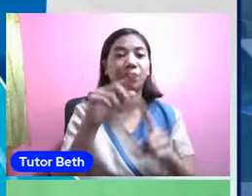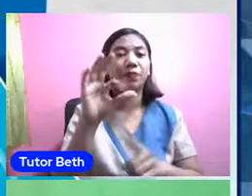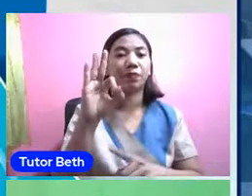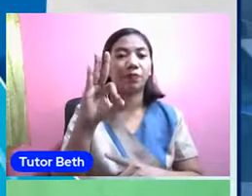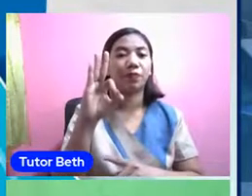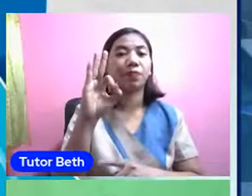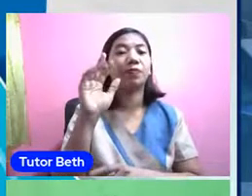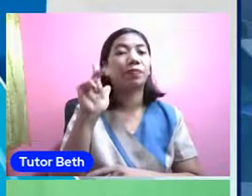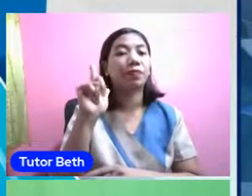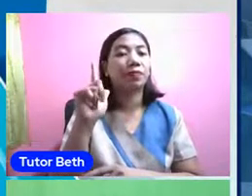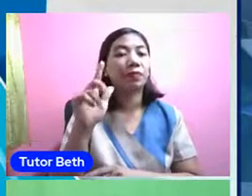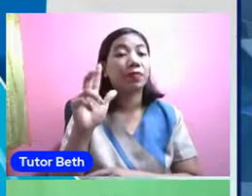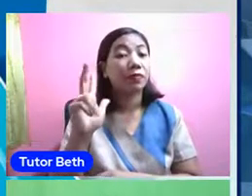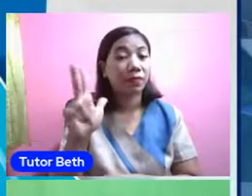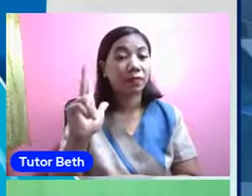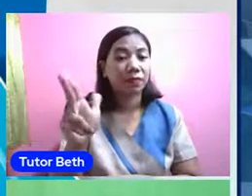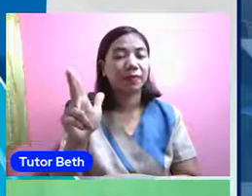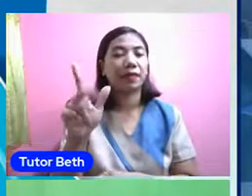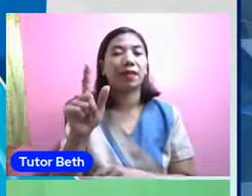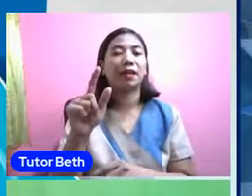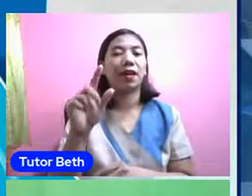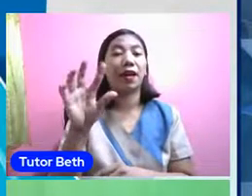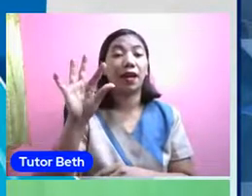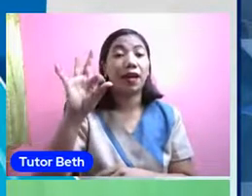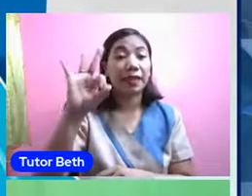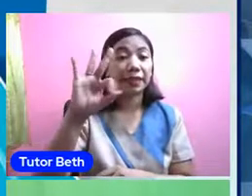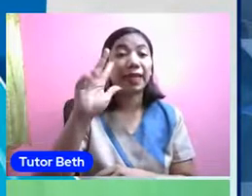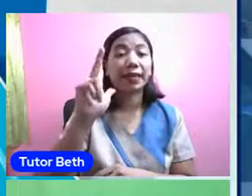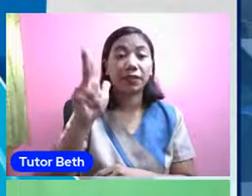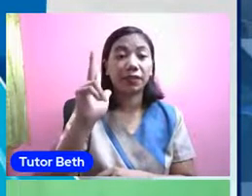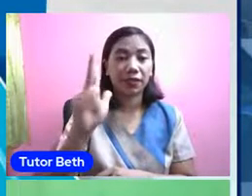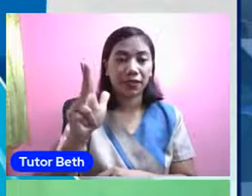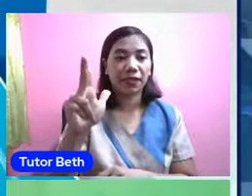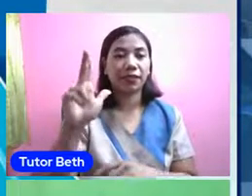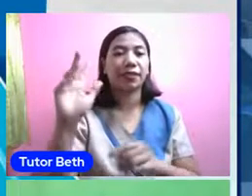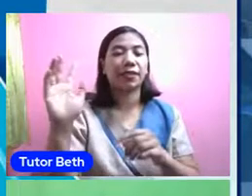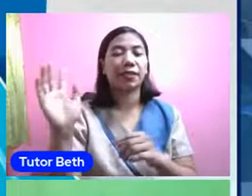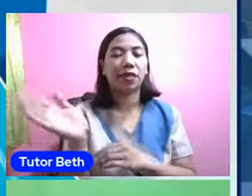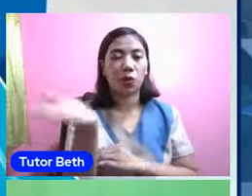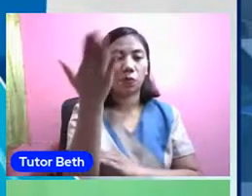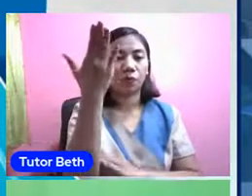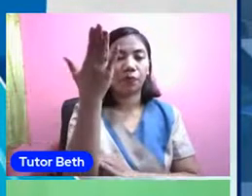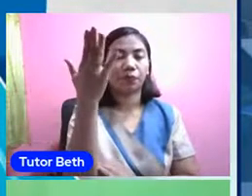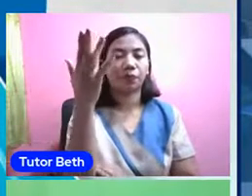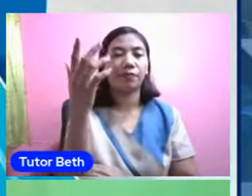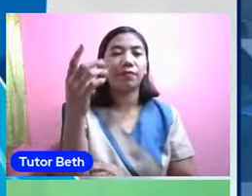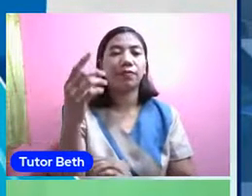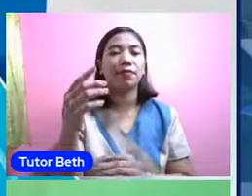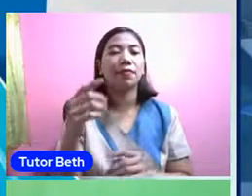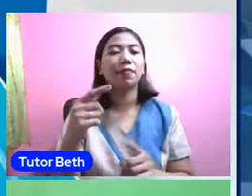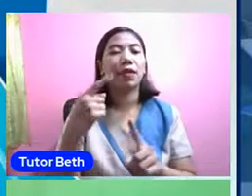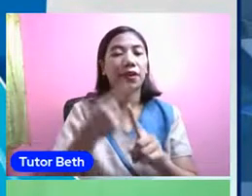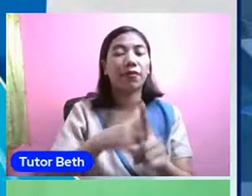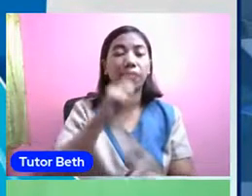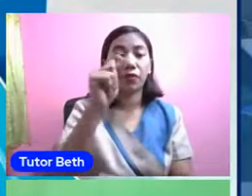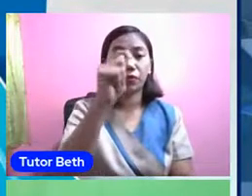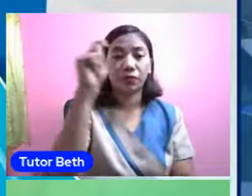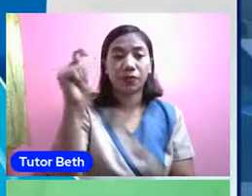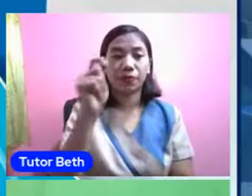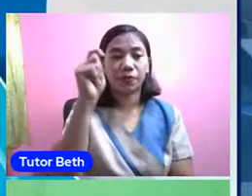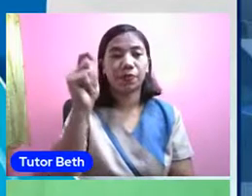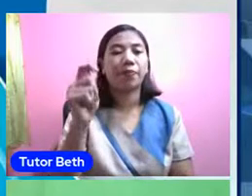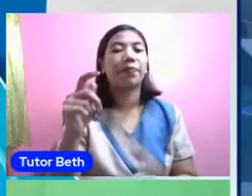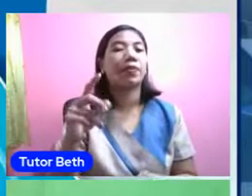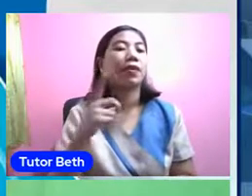.30 ng umaga. Okay. Every Tuesday po yan, deaf primary level po ang aming